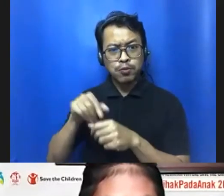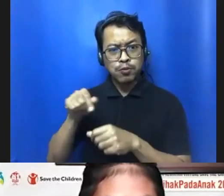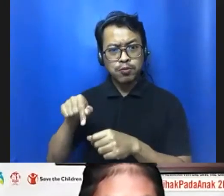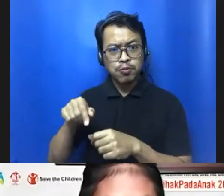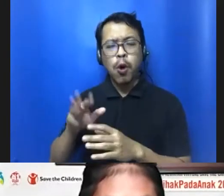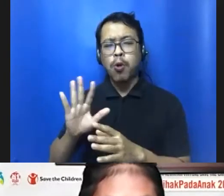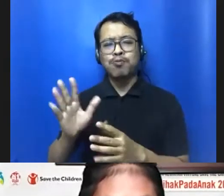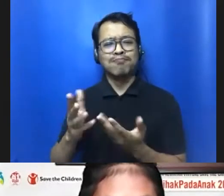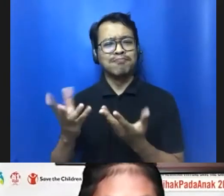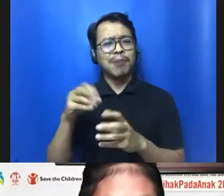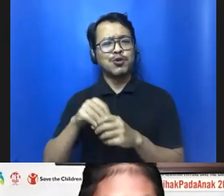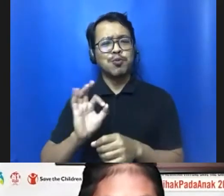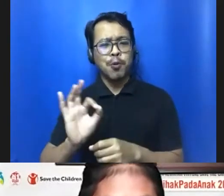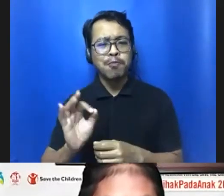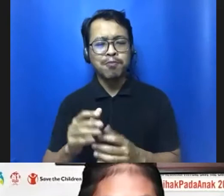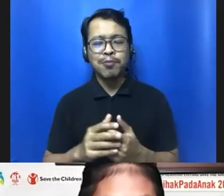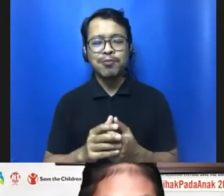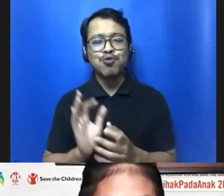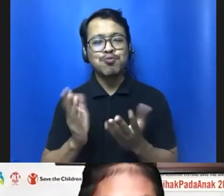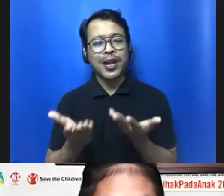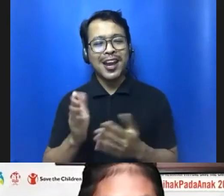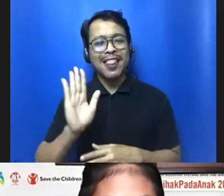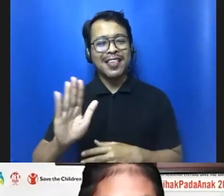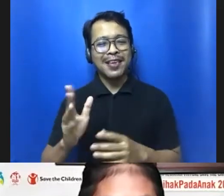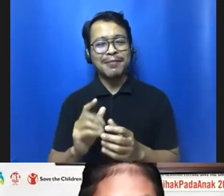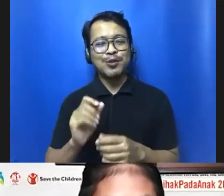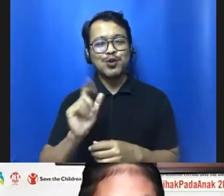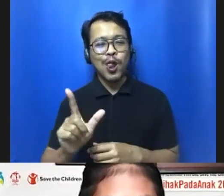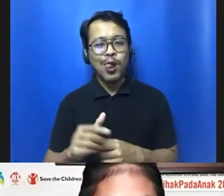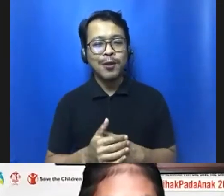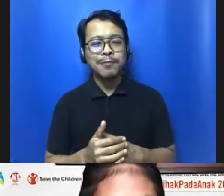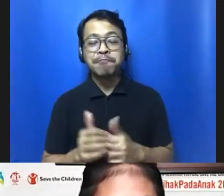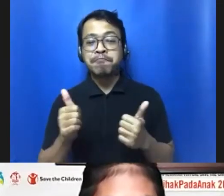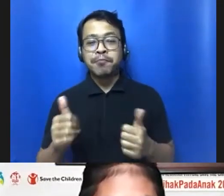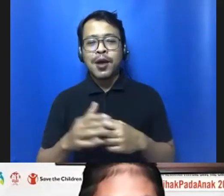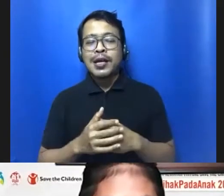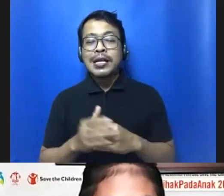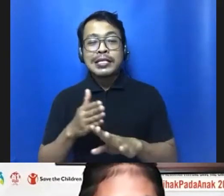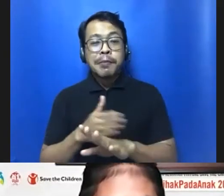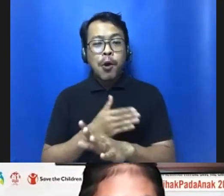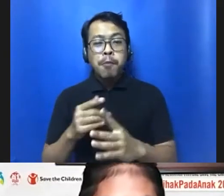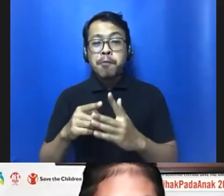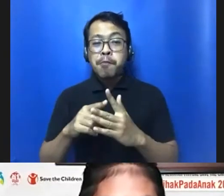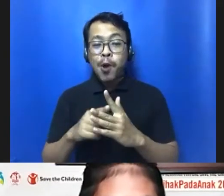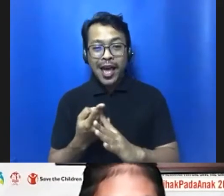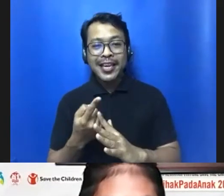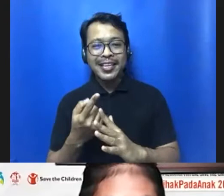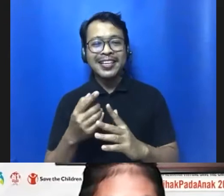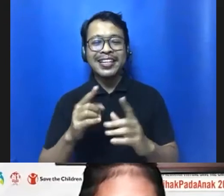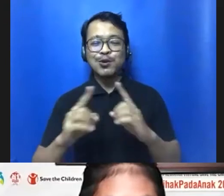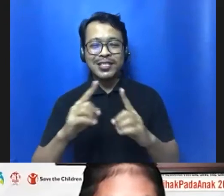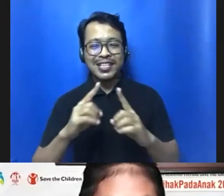Mungkin nanti menyusul ya, Pak Samto. Oke, sebelum kita memulai, kita berdiskusi, berbincang dengan